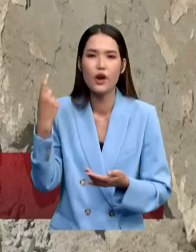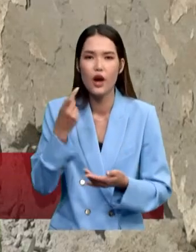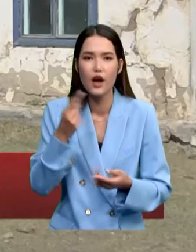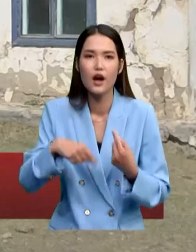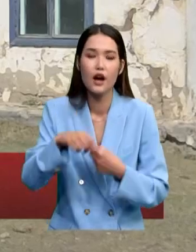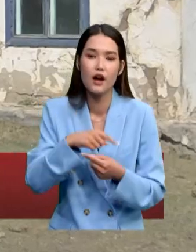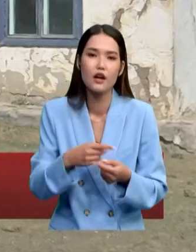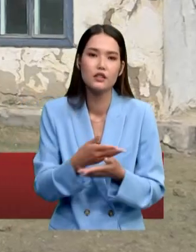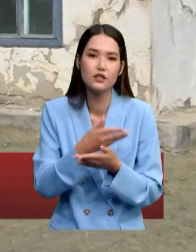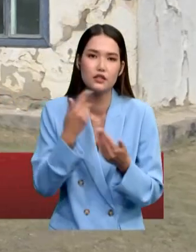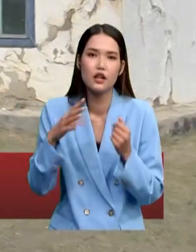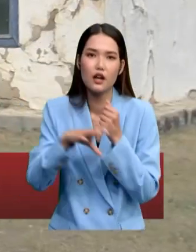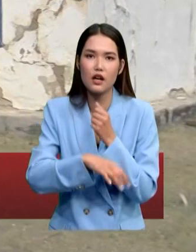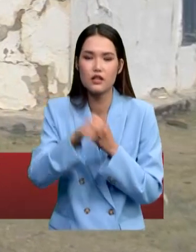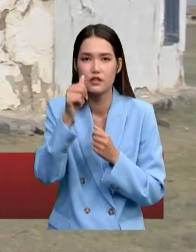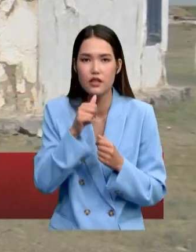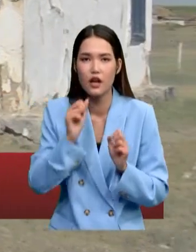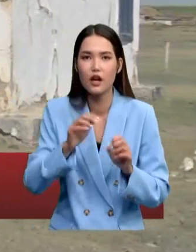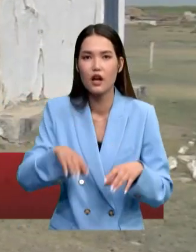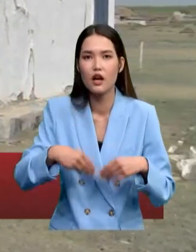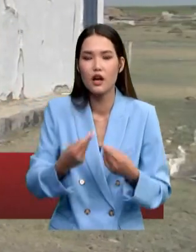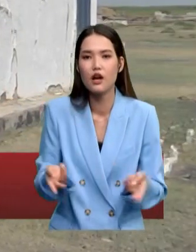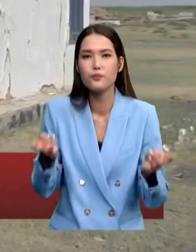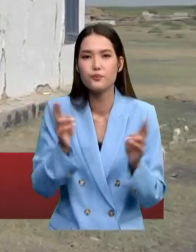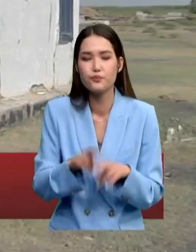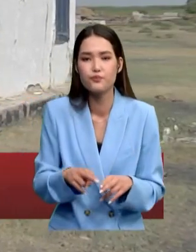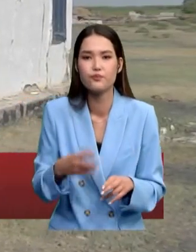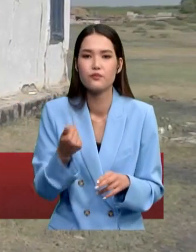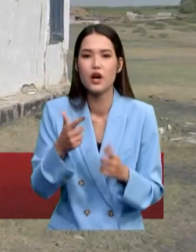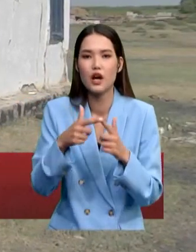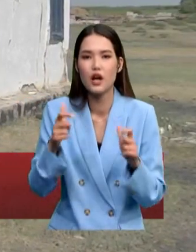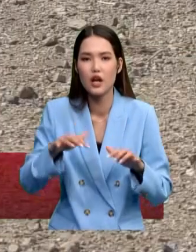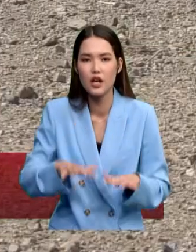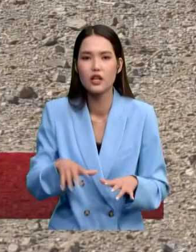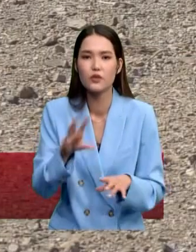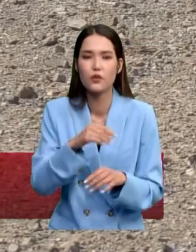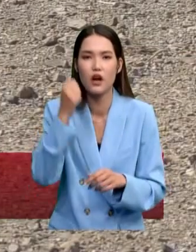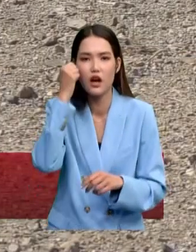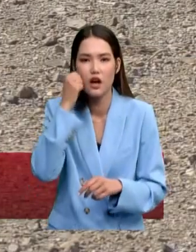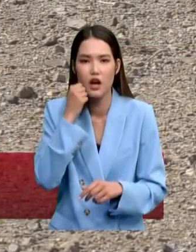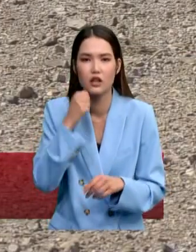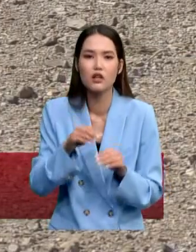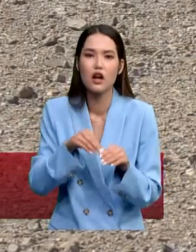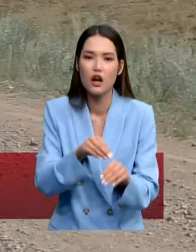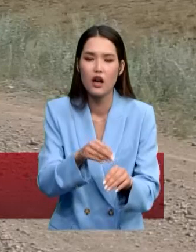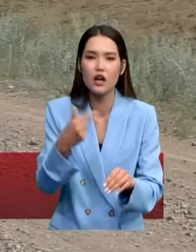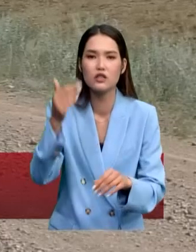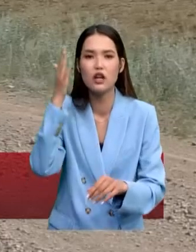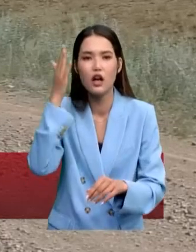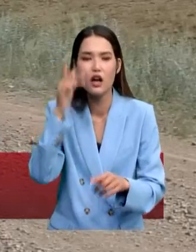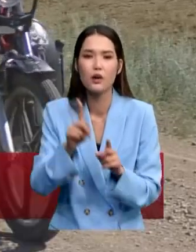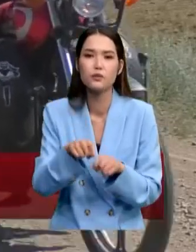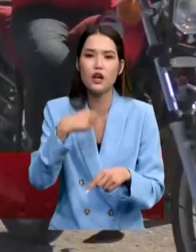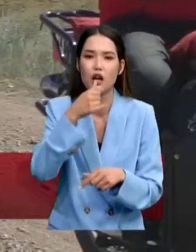нысандардан жұрдай. Ең соңғы болып клубтың да жабылып қалғанына 3 жыл болды. Ғимараты бүлініп барады. Атқамінерлер бұл жаққа ат ізін де